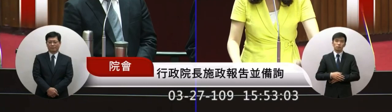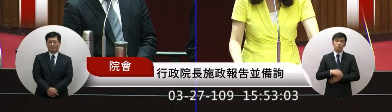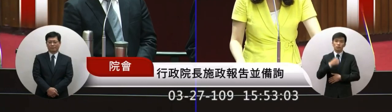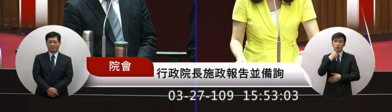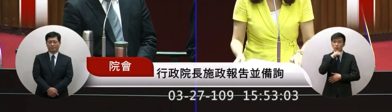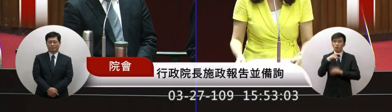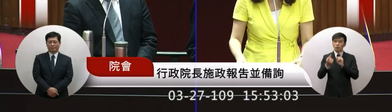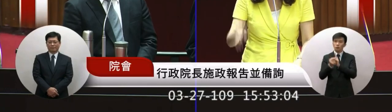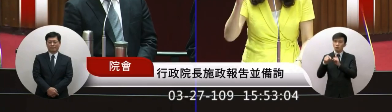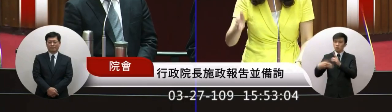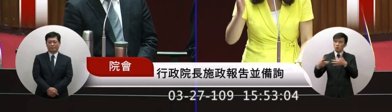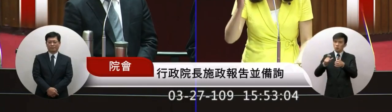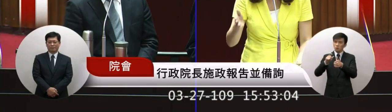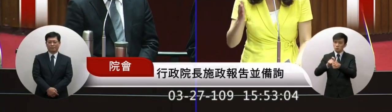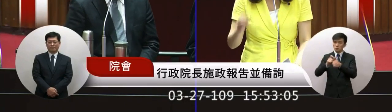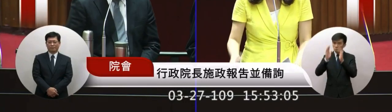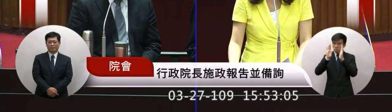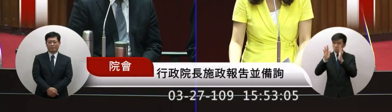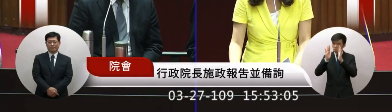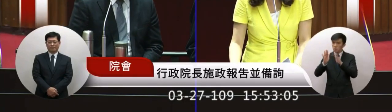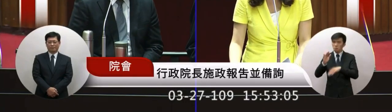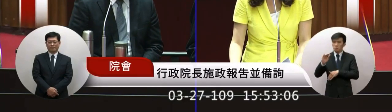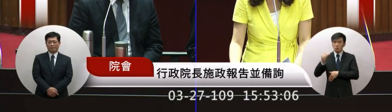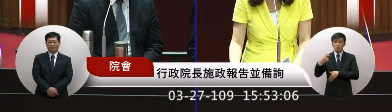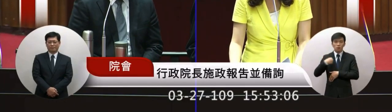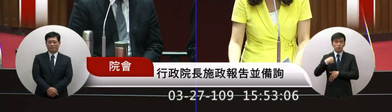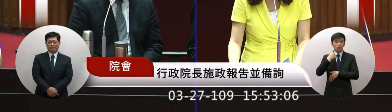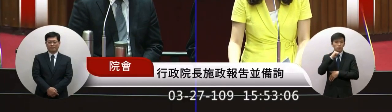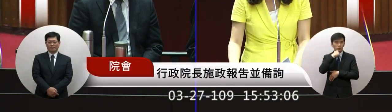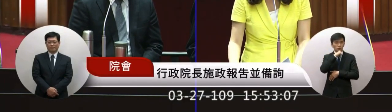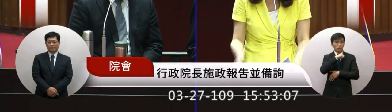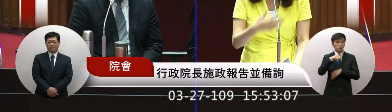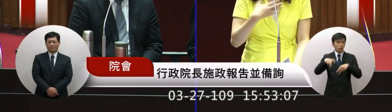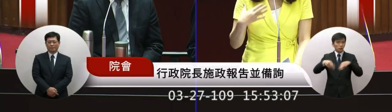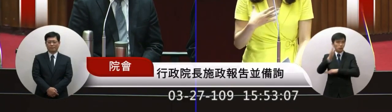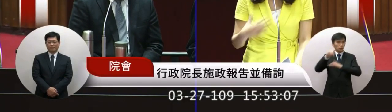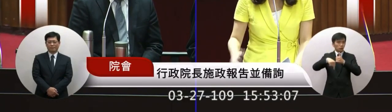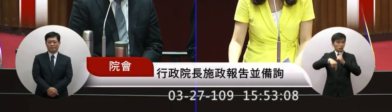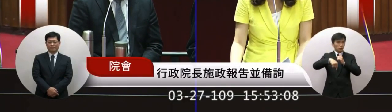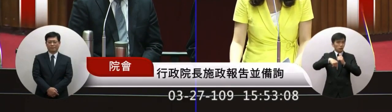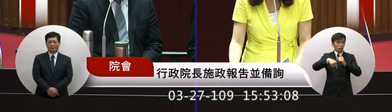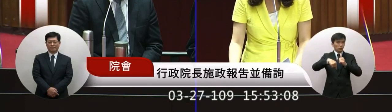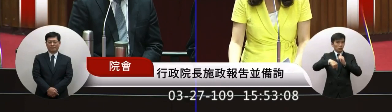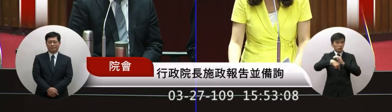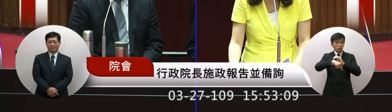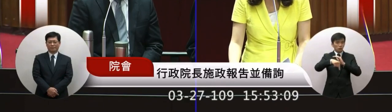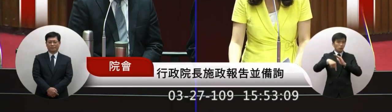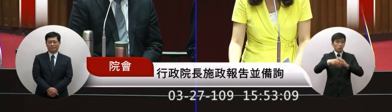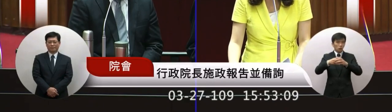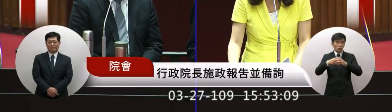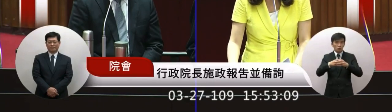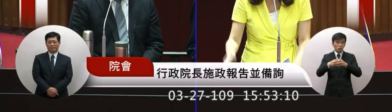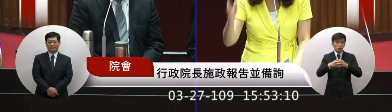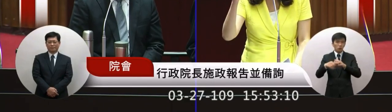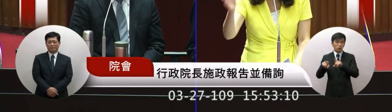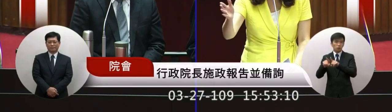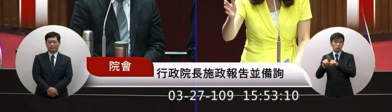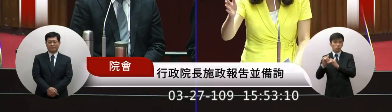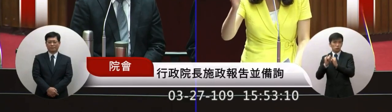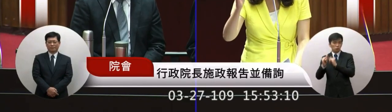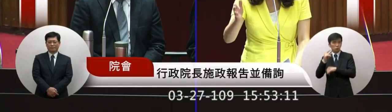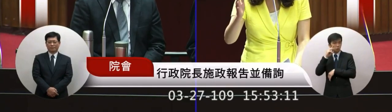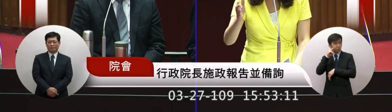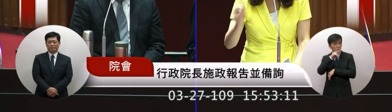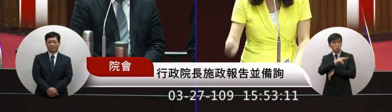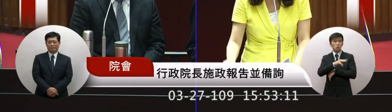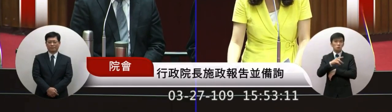问题，但我认为台湾到目前为止我们的行政团队起码给我们大部分人普遍的感觉是重防